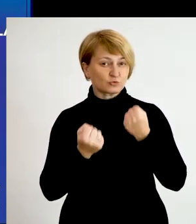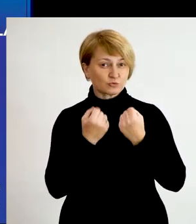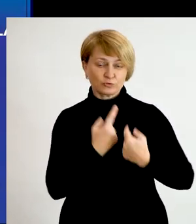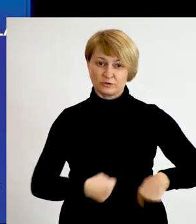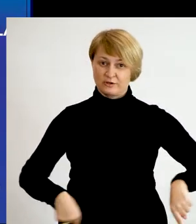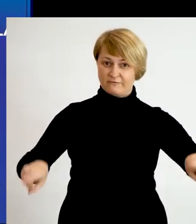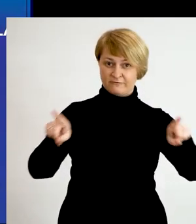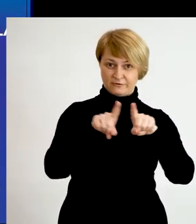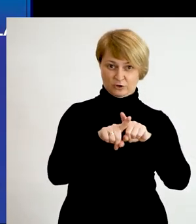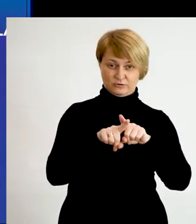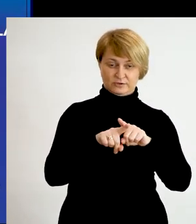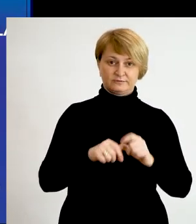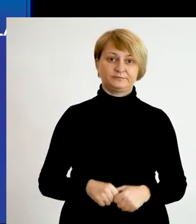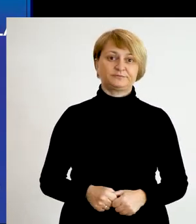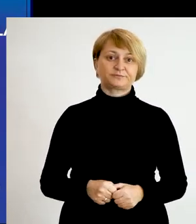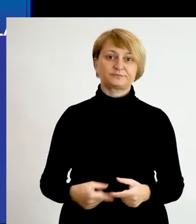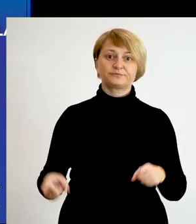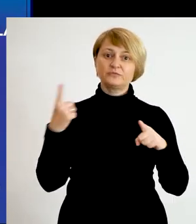jest go zrealizować.